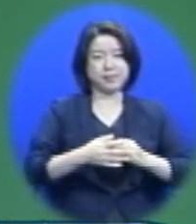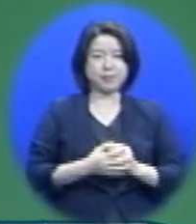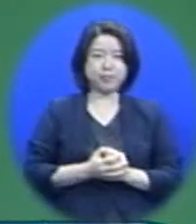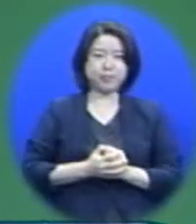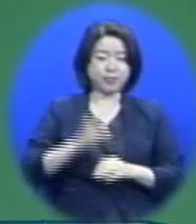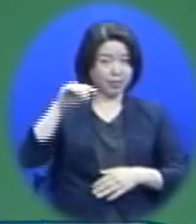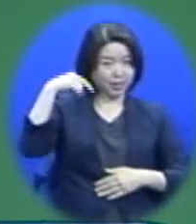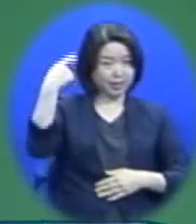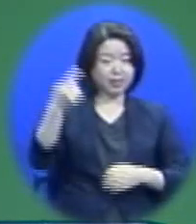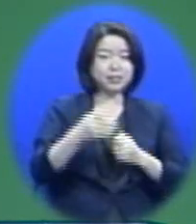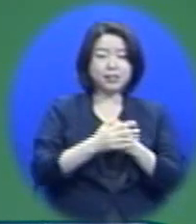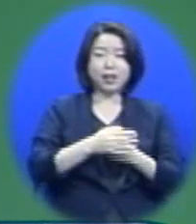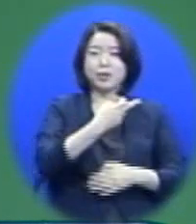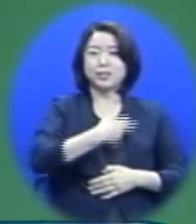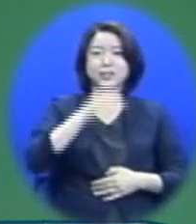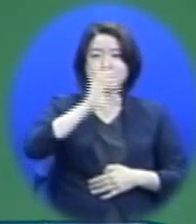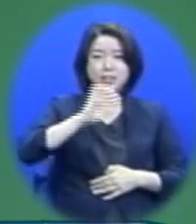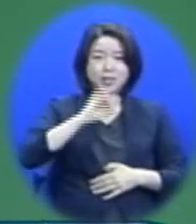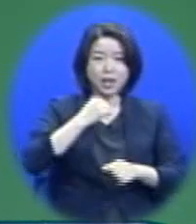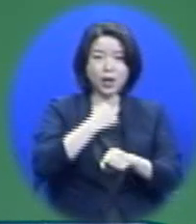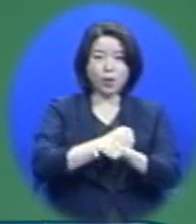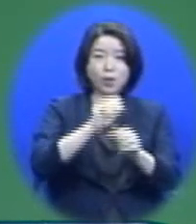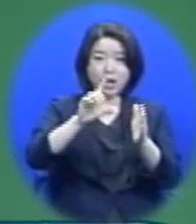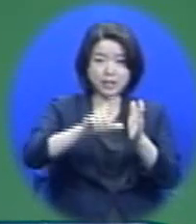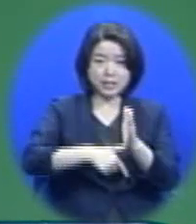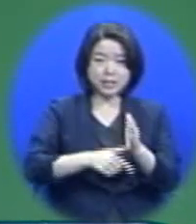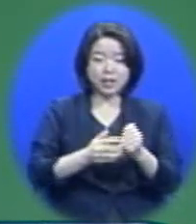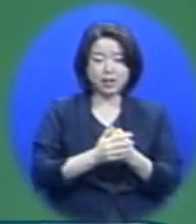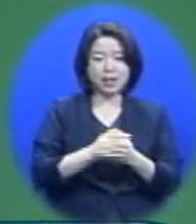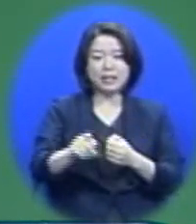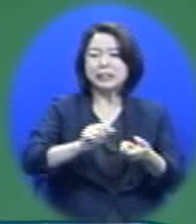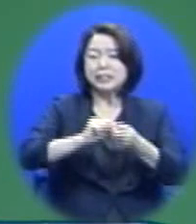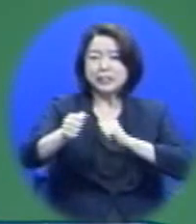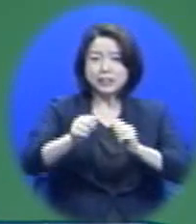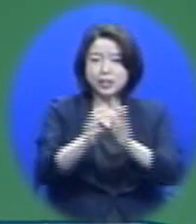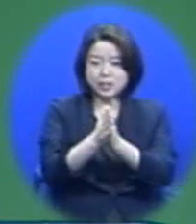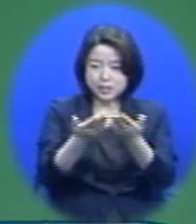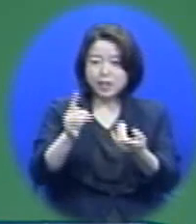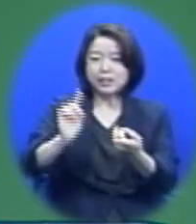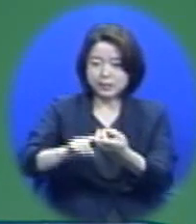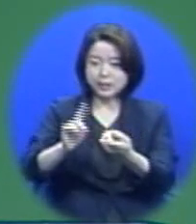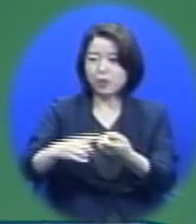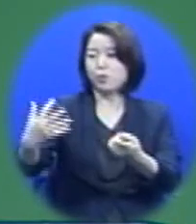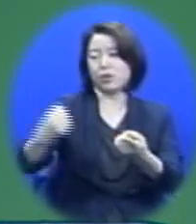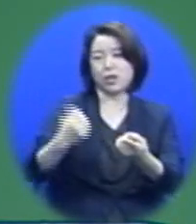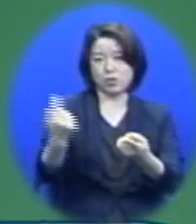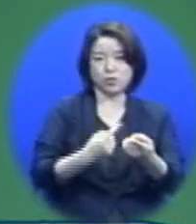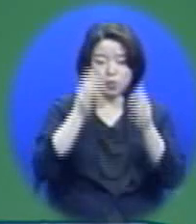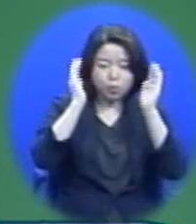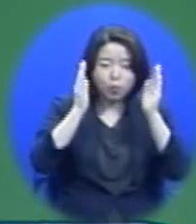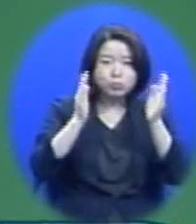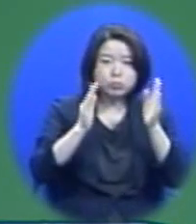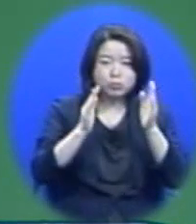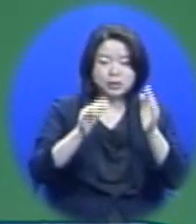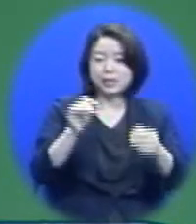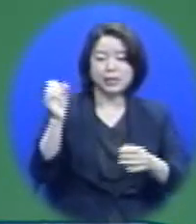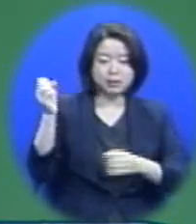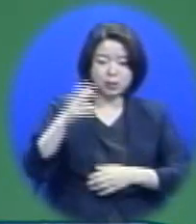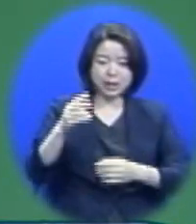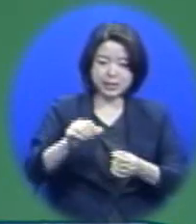그 다음 제자 훈련 하는 시간에 그 찢어진 예수님의 사람 제자 훈련 교재를 가지고 참석했어요. 그걸 다시 붙이지도